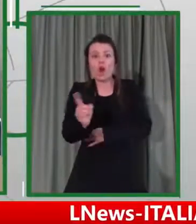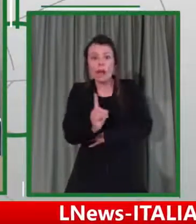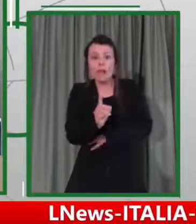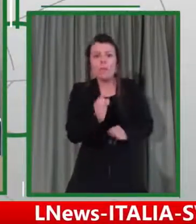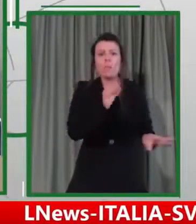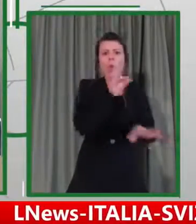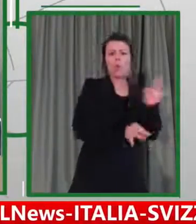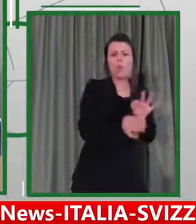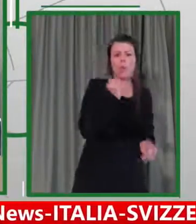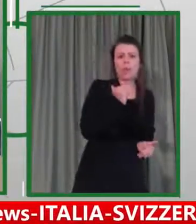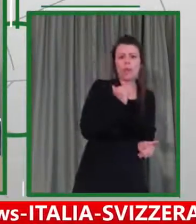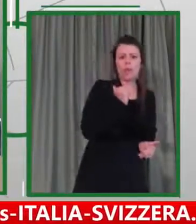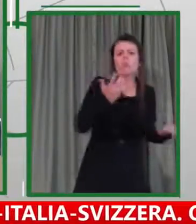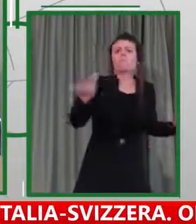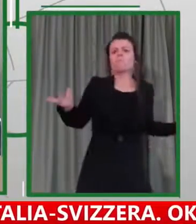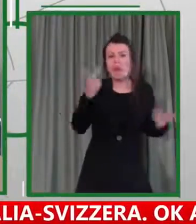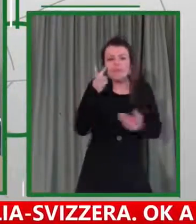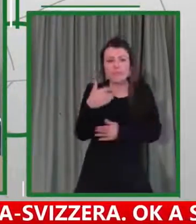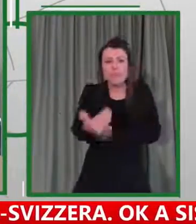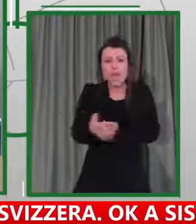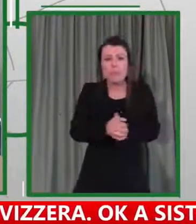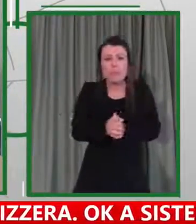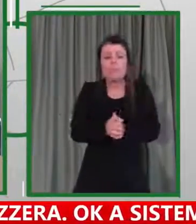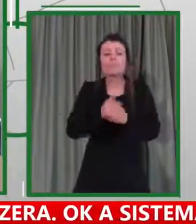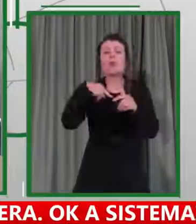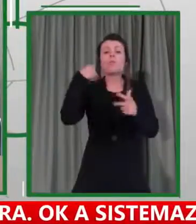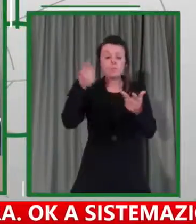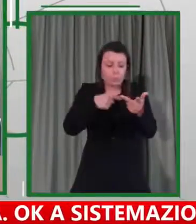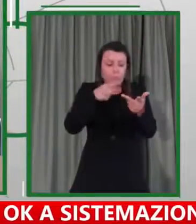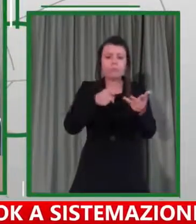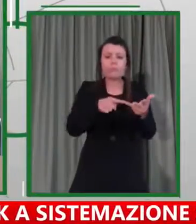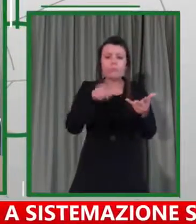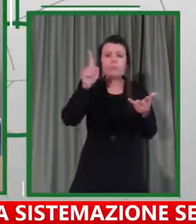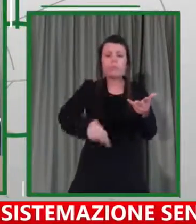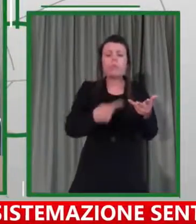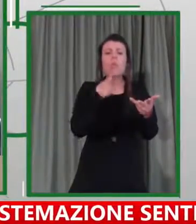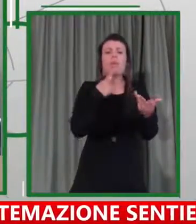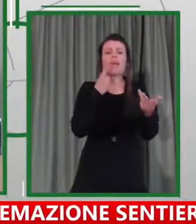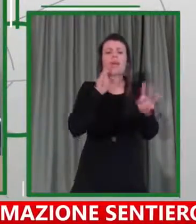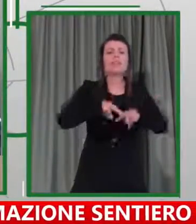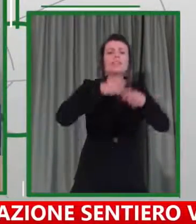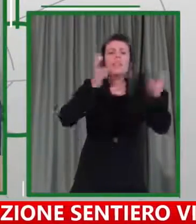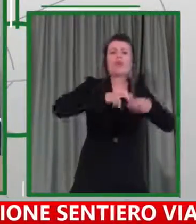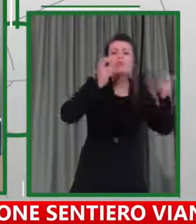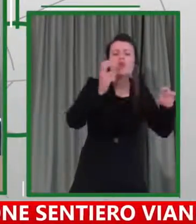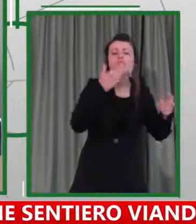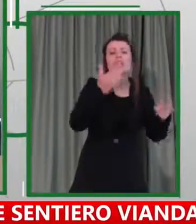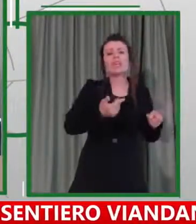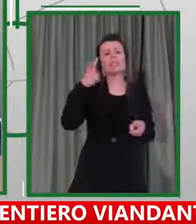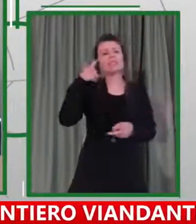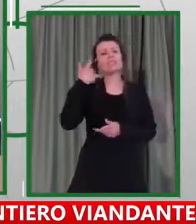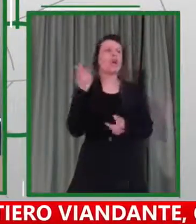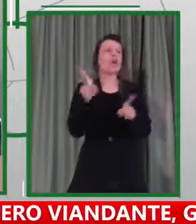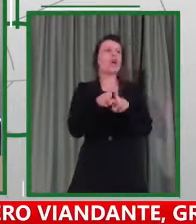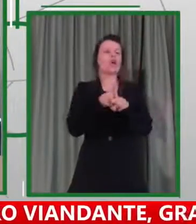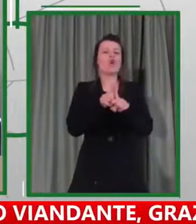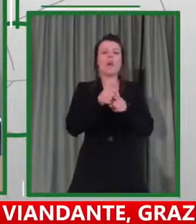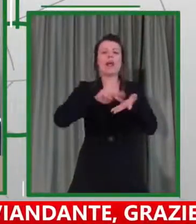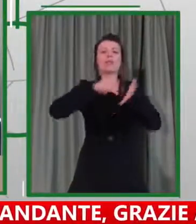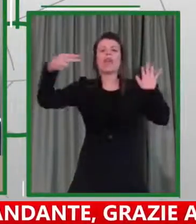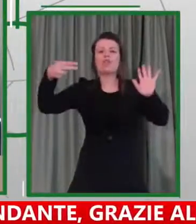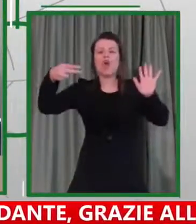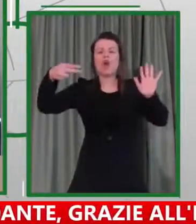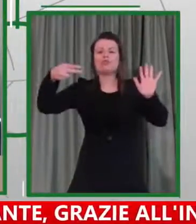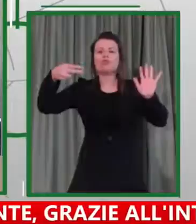aumentare la capacità di diagnosi attraverso anche l'intelligenza artificiale, quindi mettere insieme tutti i dati